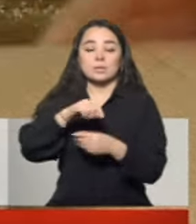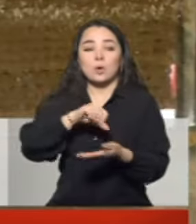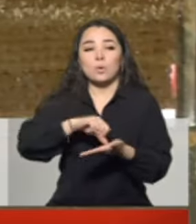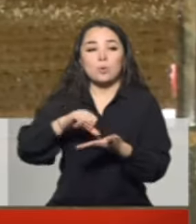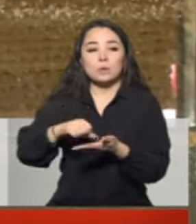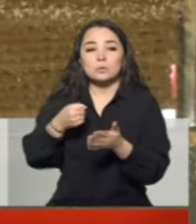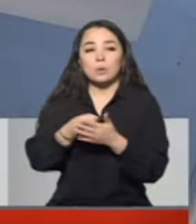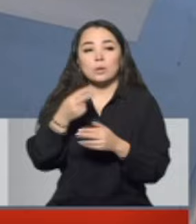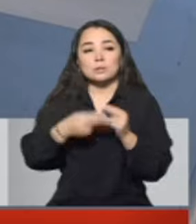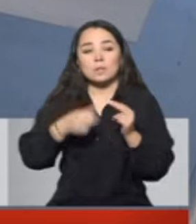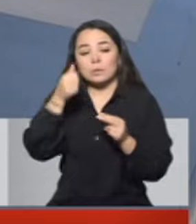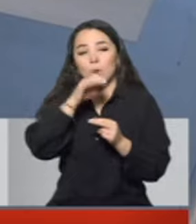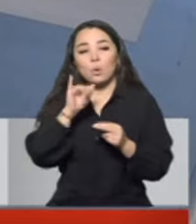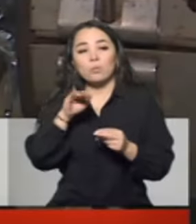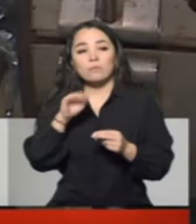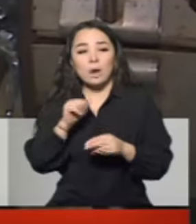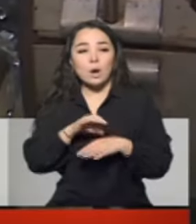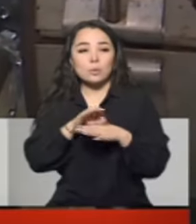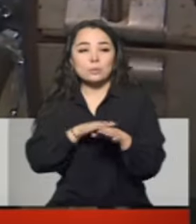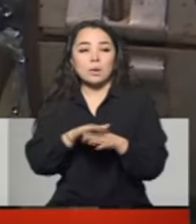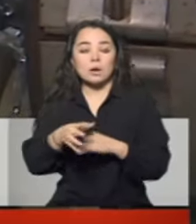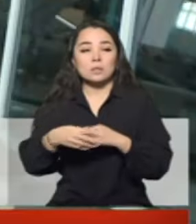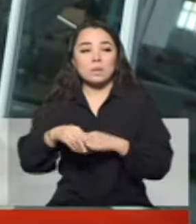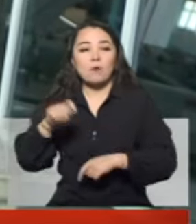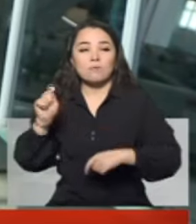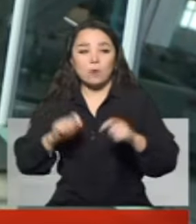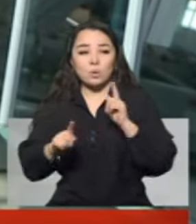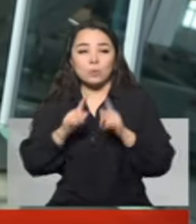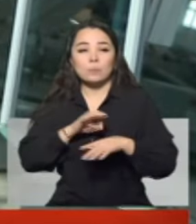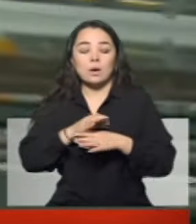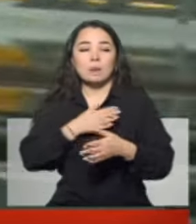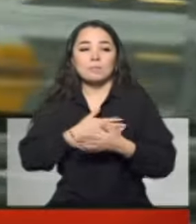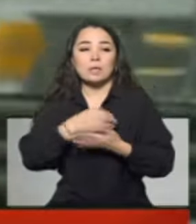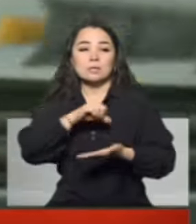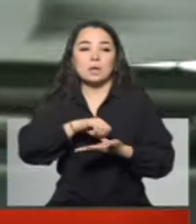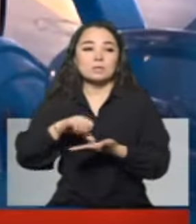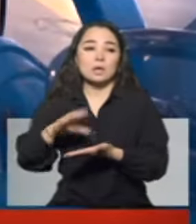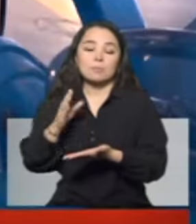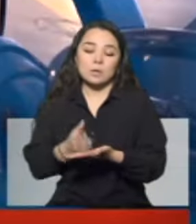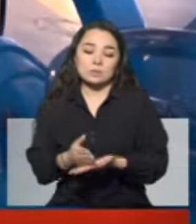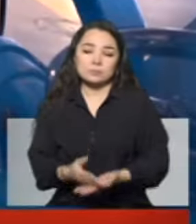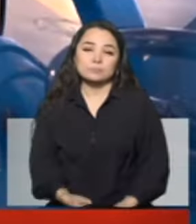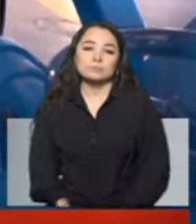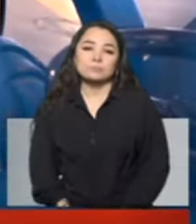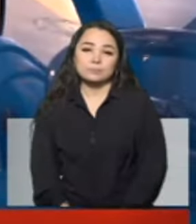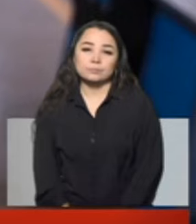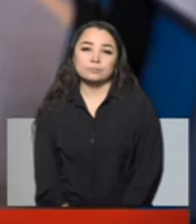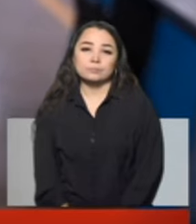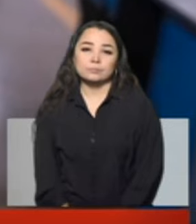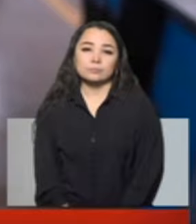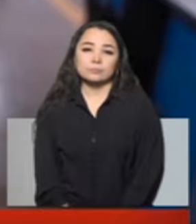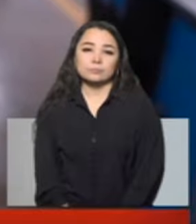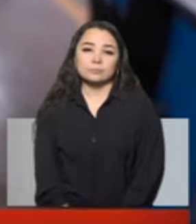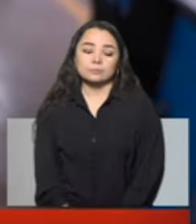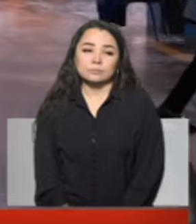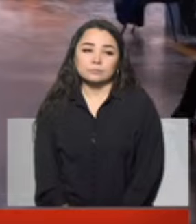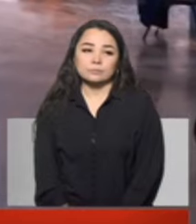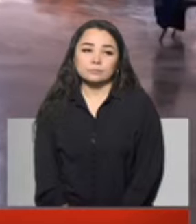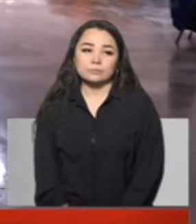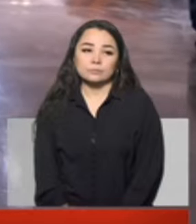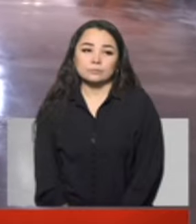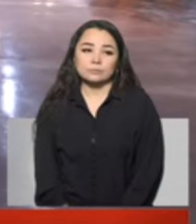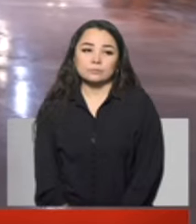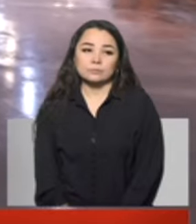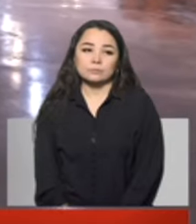осы айдың соңында Уфада өтетін өңіраралық форум қатысуға белсенділік танытып отыр. Ардақ Мұратқызы, Қайырбек Ерболатұлы, Қазақстан ұлттық телеарнасы, Батыс